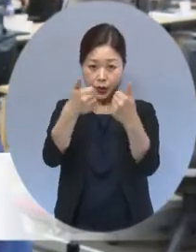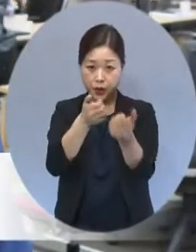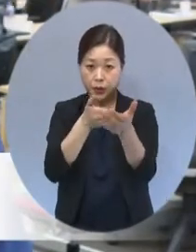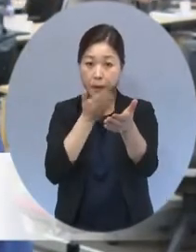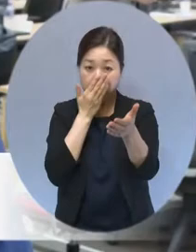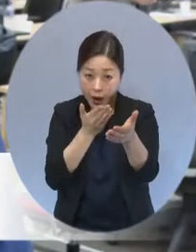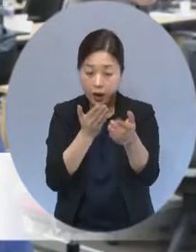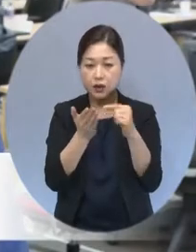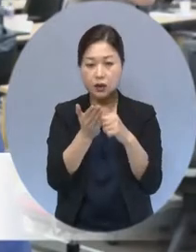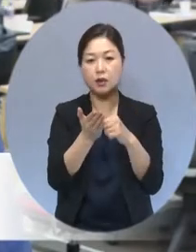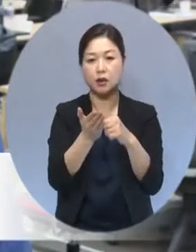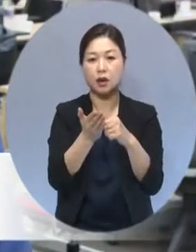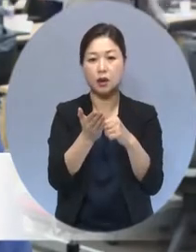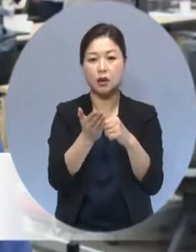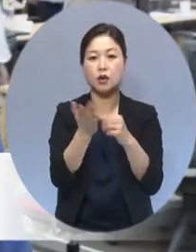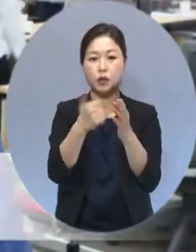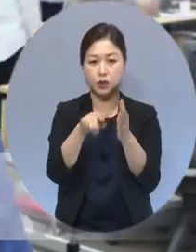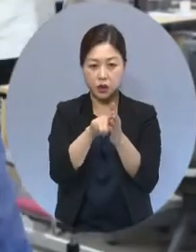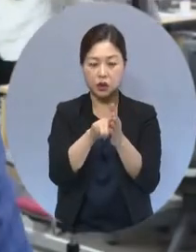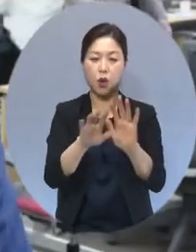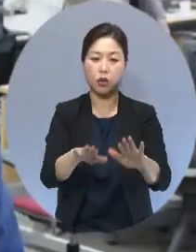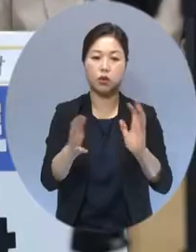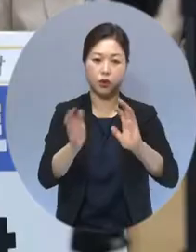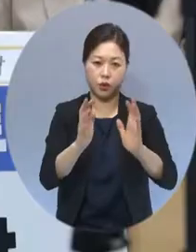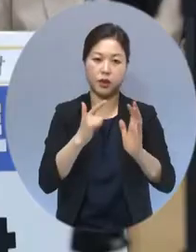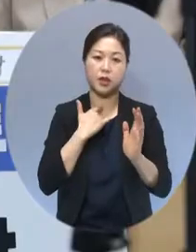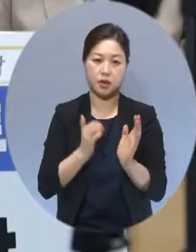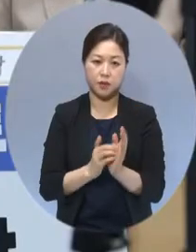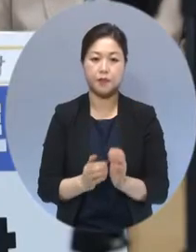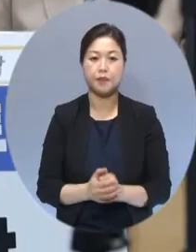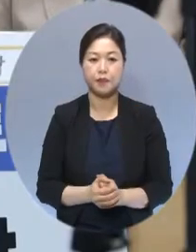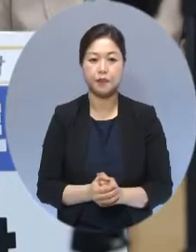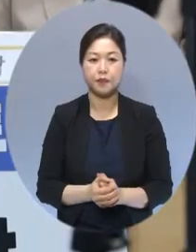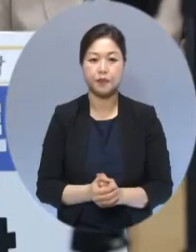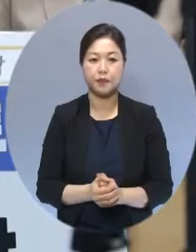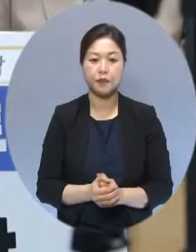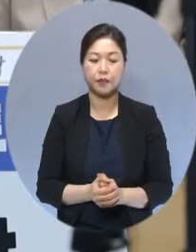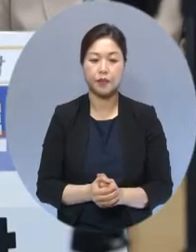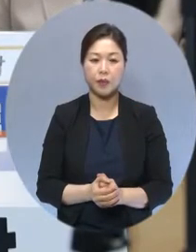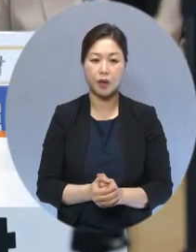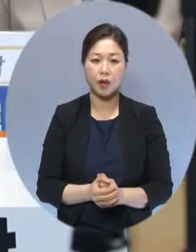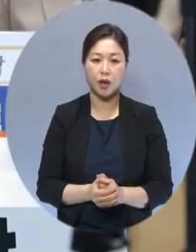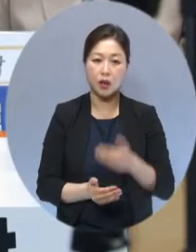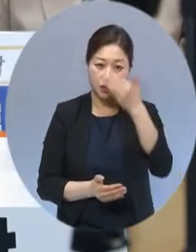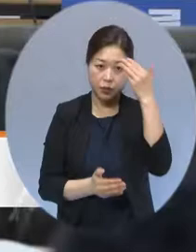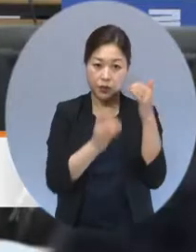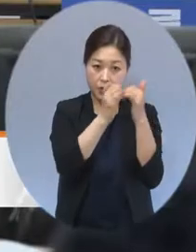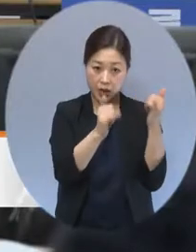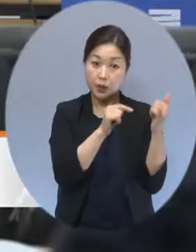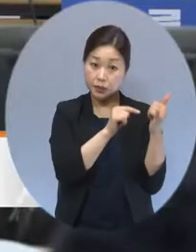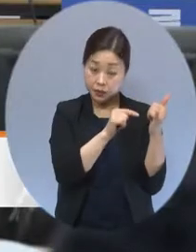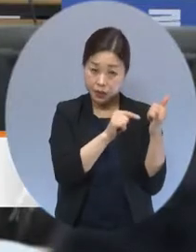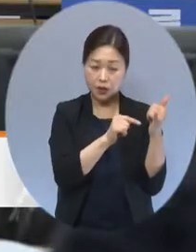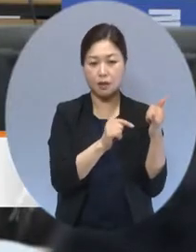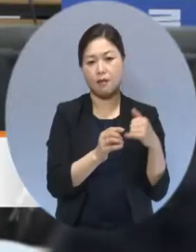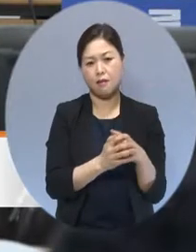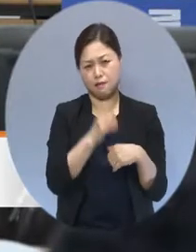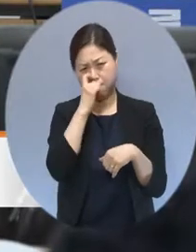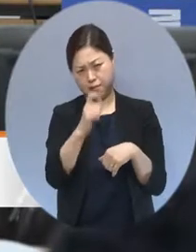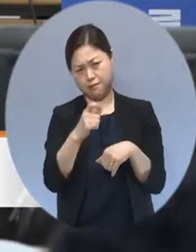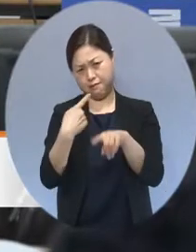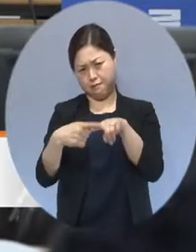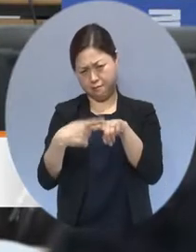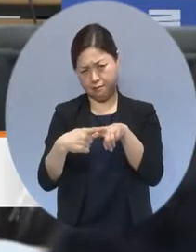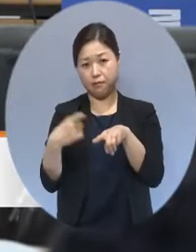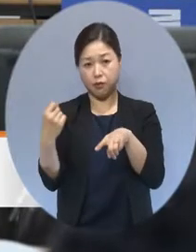자리를 마련하기 위해서 오늘 토론회를 갖게 됐습니다. 정책 당사자인 청년 토론자들은 날카로운